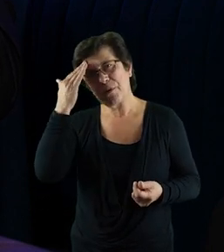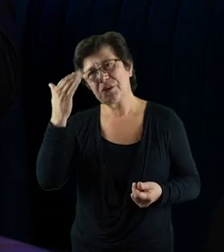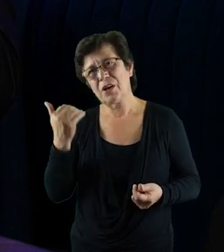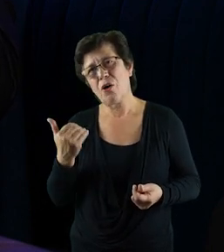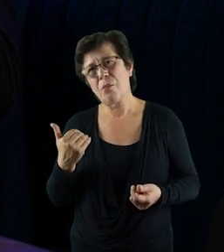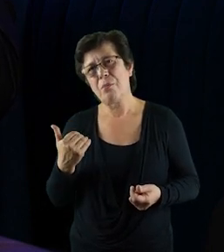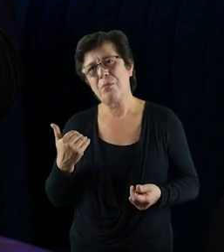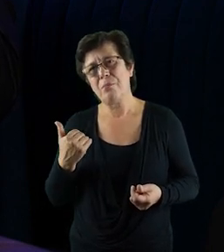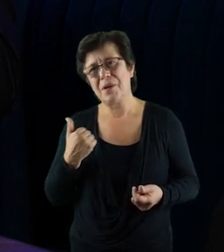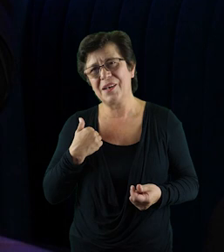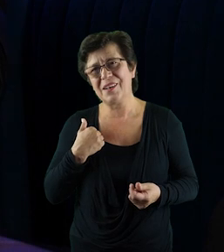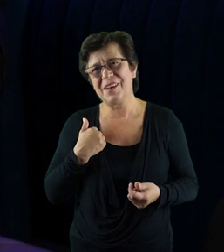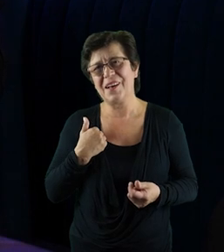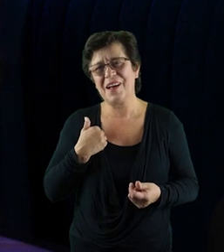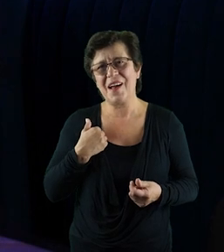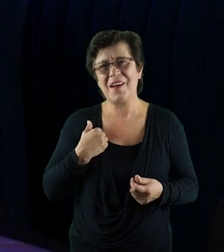wiersz Mickiewicza po jednym słowie.